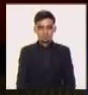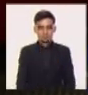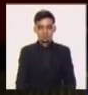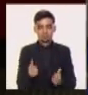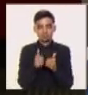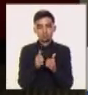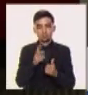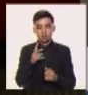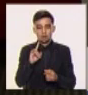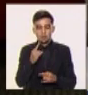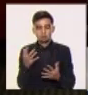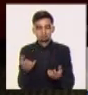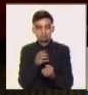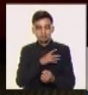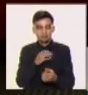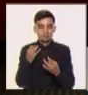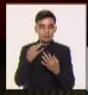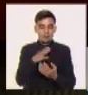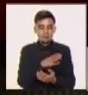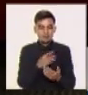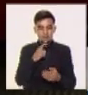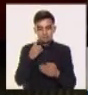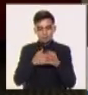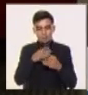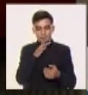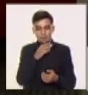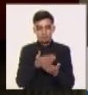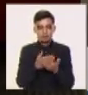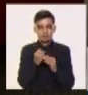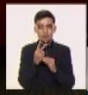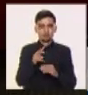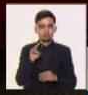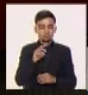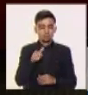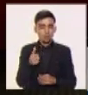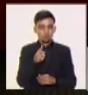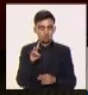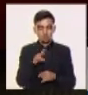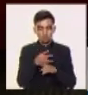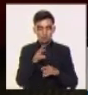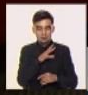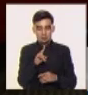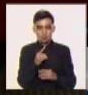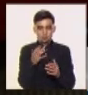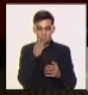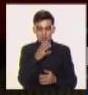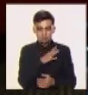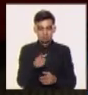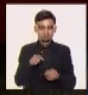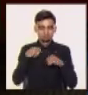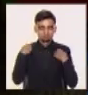Сосед, который спас ребенка, рассказал, что произошло все ближе к 12 часам. Ночи. Младенец был теплый. Он принес с собой